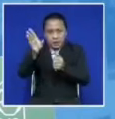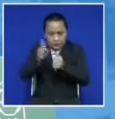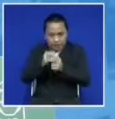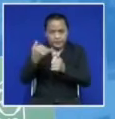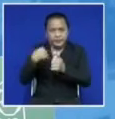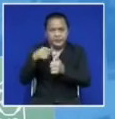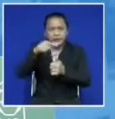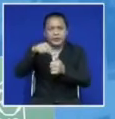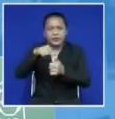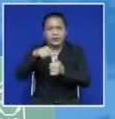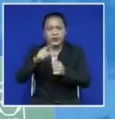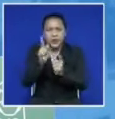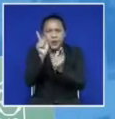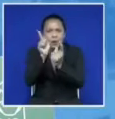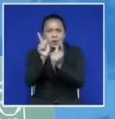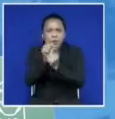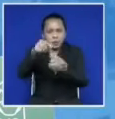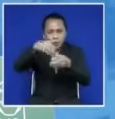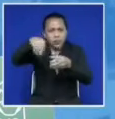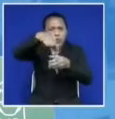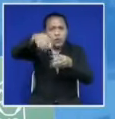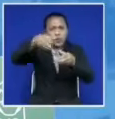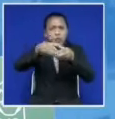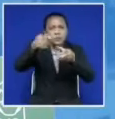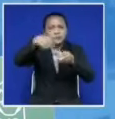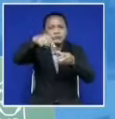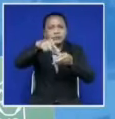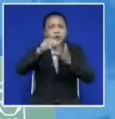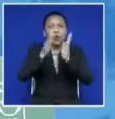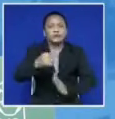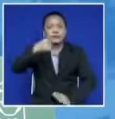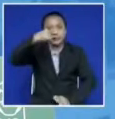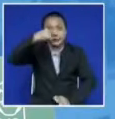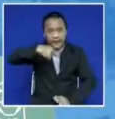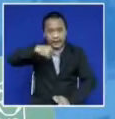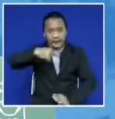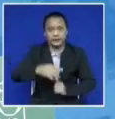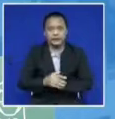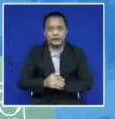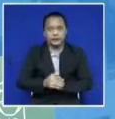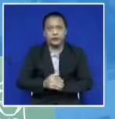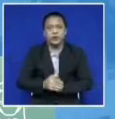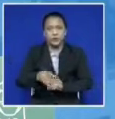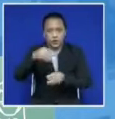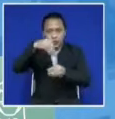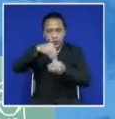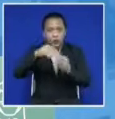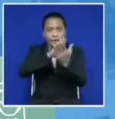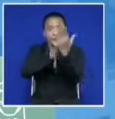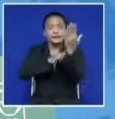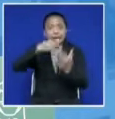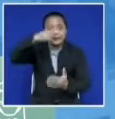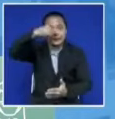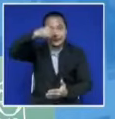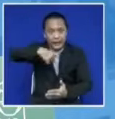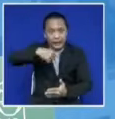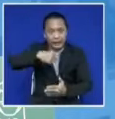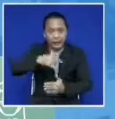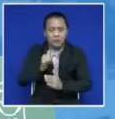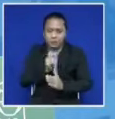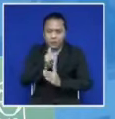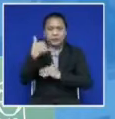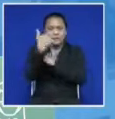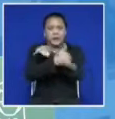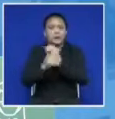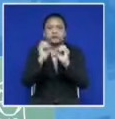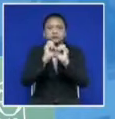าเคสที่เราพบเนี่ยนะครับเป็นคนไทยนะครับแต่ก็อยู่ที่ประเทศไทยนะครับไม่ได้มีประวัติไปต่